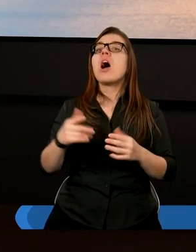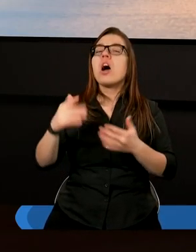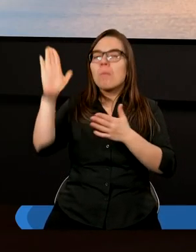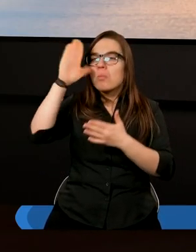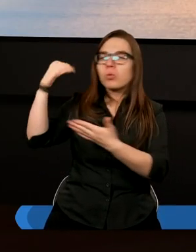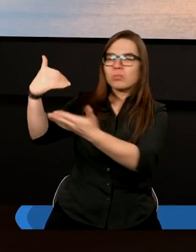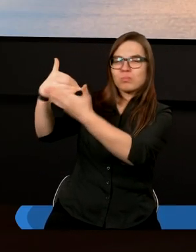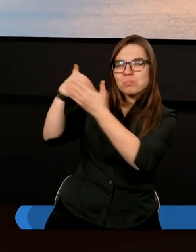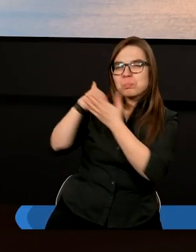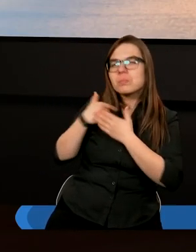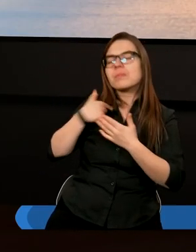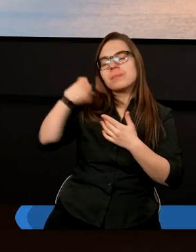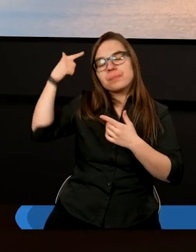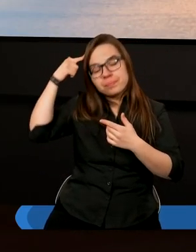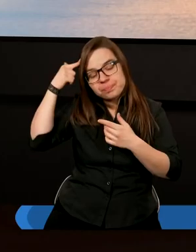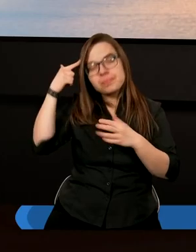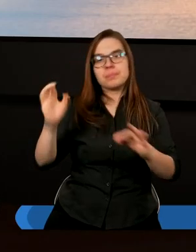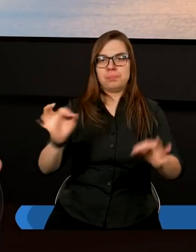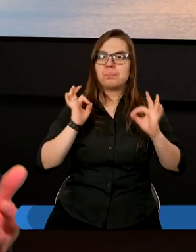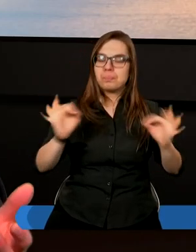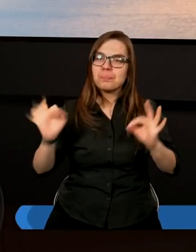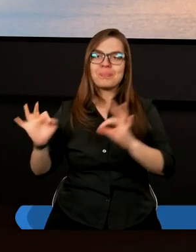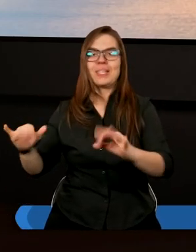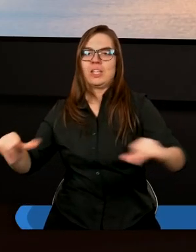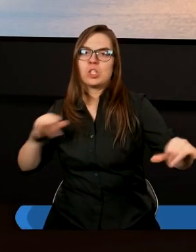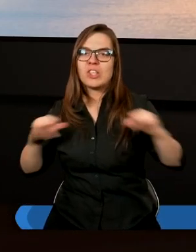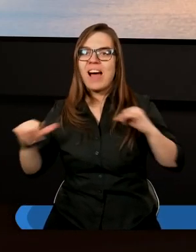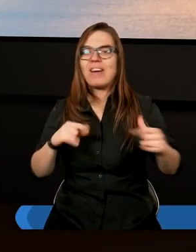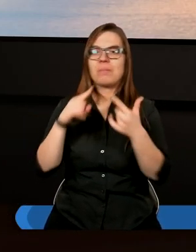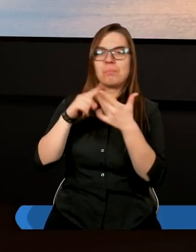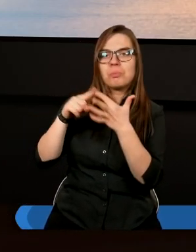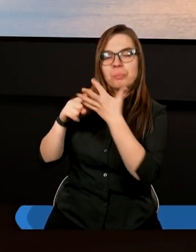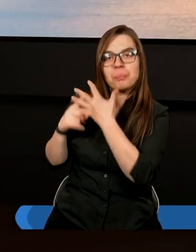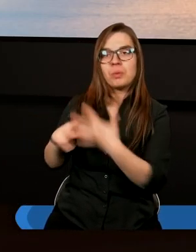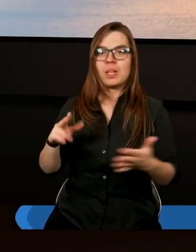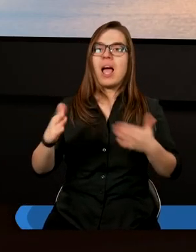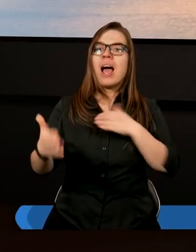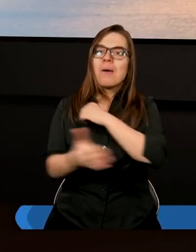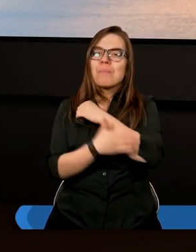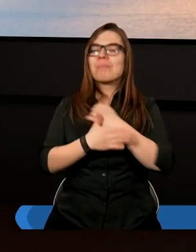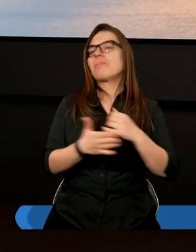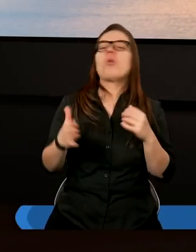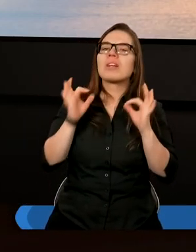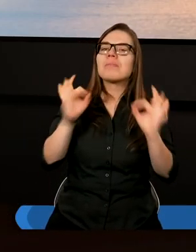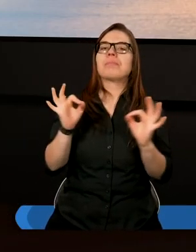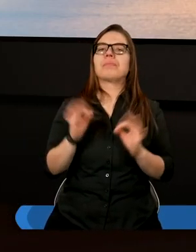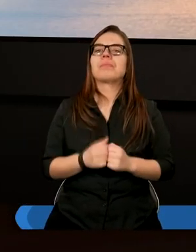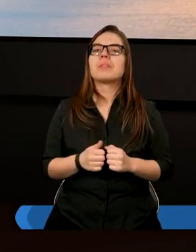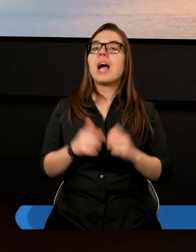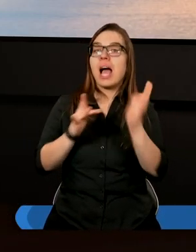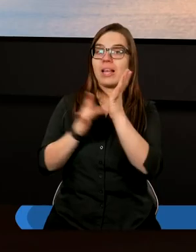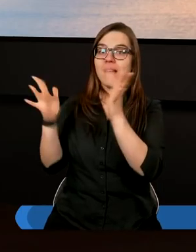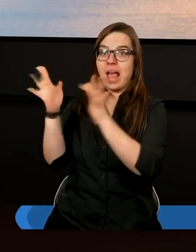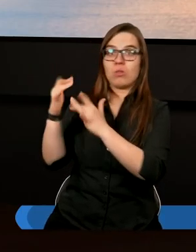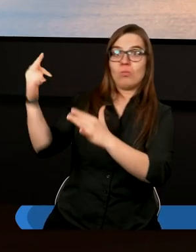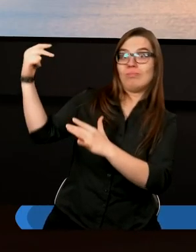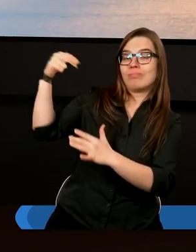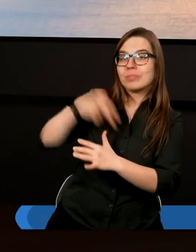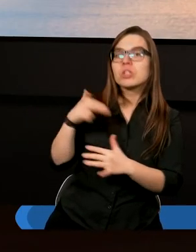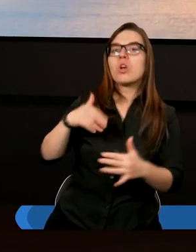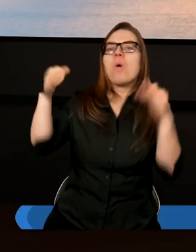abyśmy no okazali się tymi dobrymi szafarzami i gdy Jezus Chrystus przyjdzie aby do